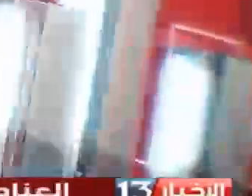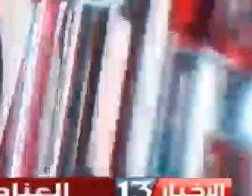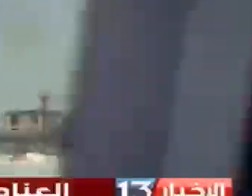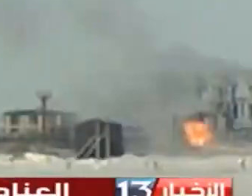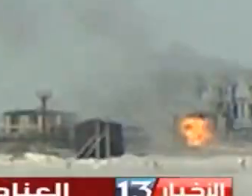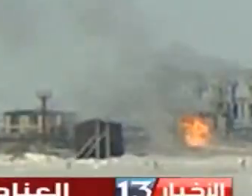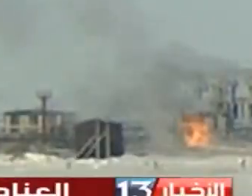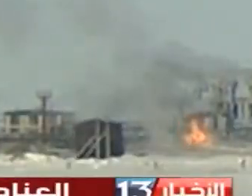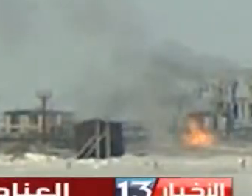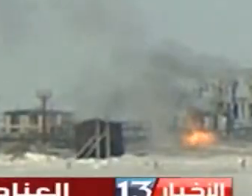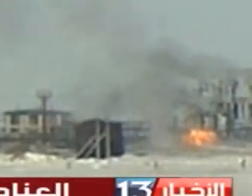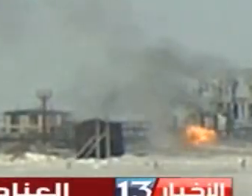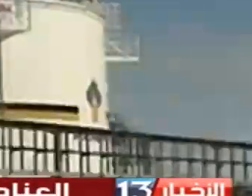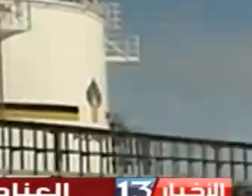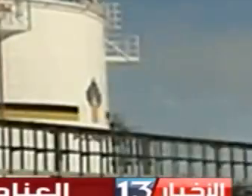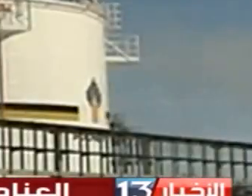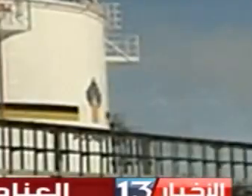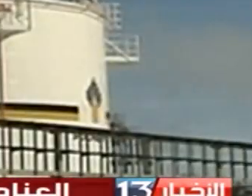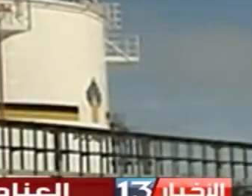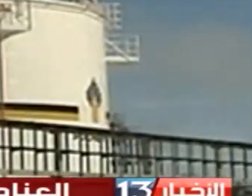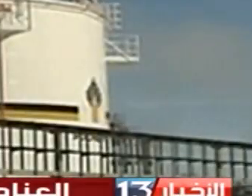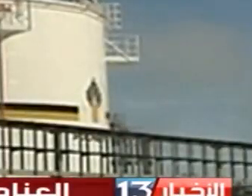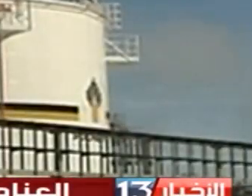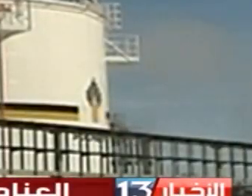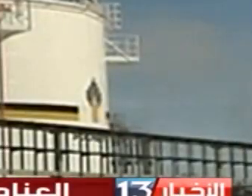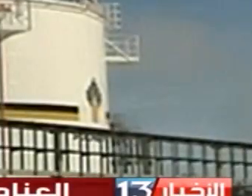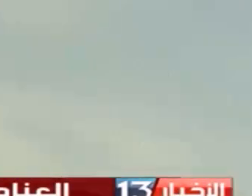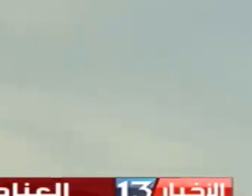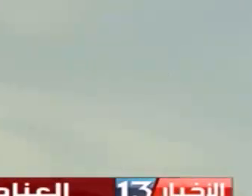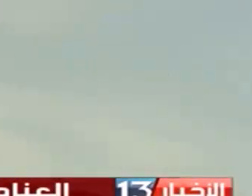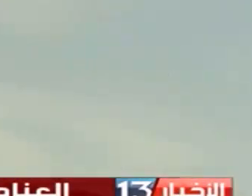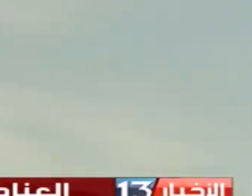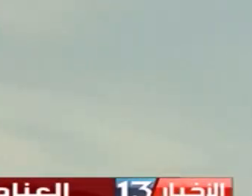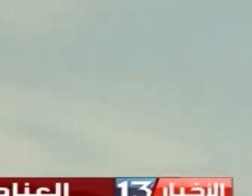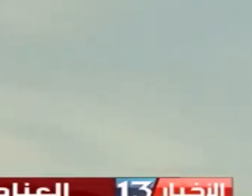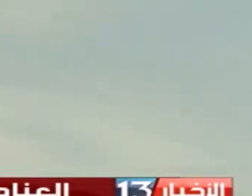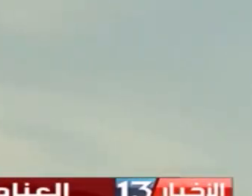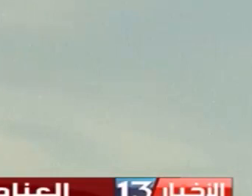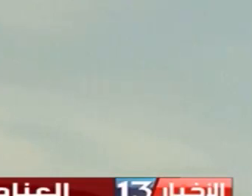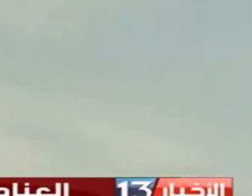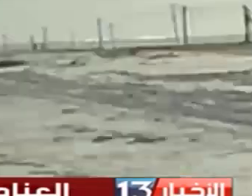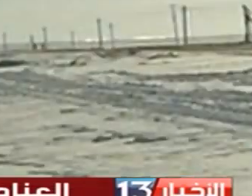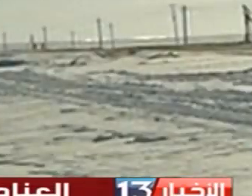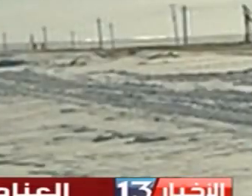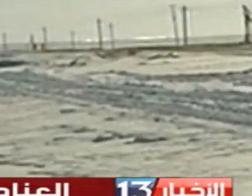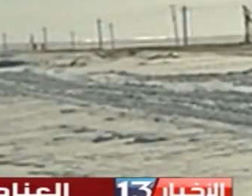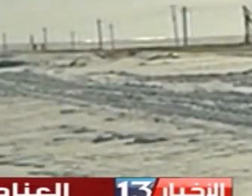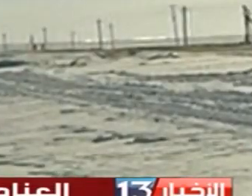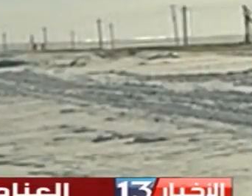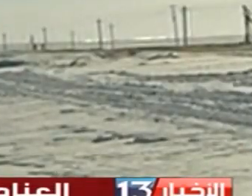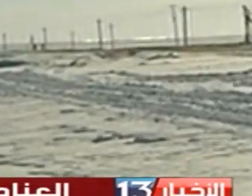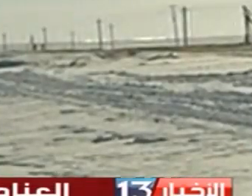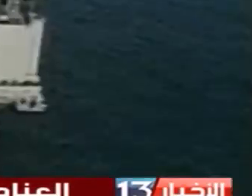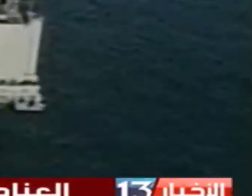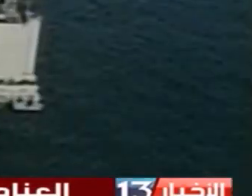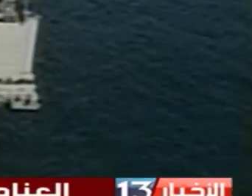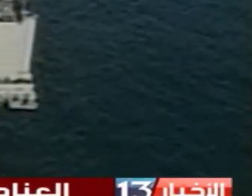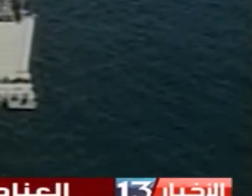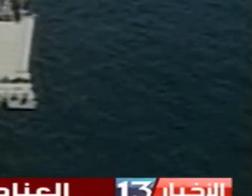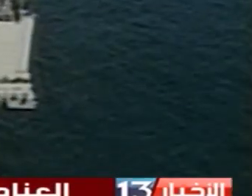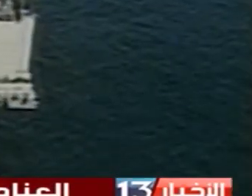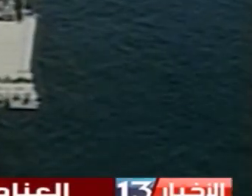اسعار النفط هبوطا مواصله احتمالات تضرر الممول على من جراء اتفاق من خلاف التجاريه بين الصين والولايات